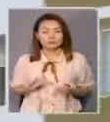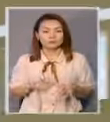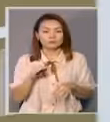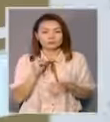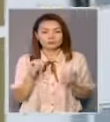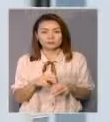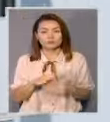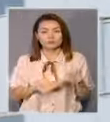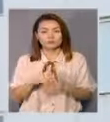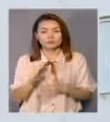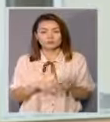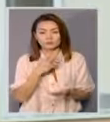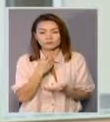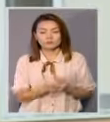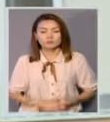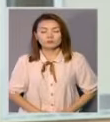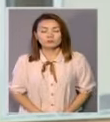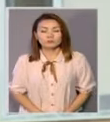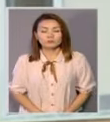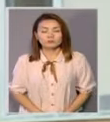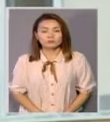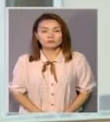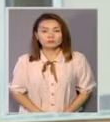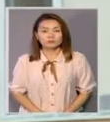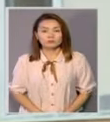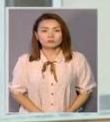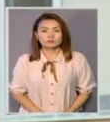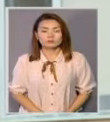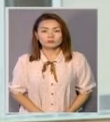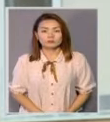использовать специальные терминалы. Аган Иглан, Дарья Шилина, Артур Бутпанов, телеканал Атырау.